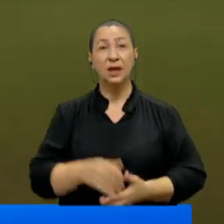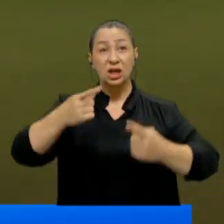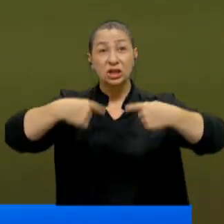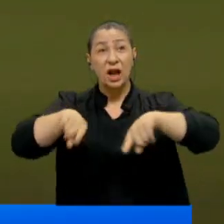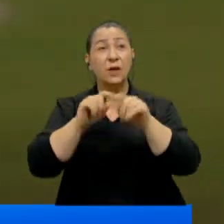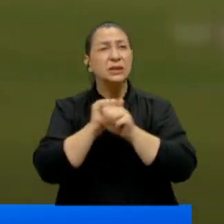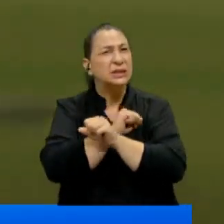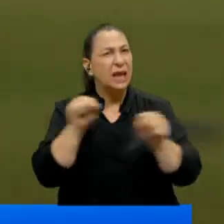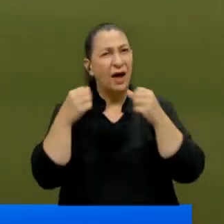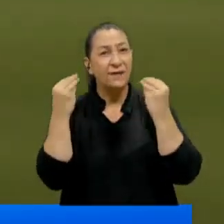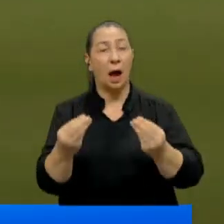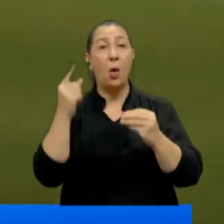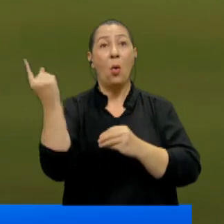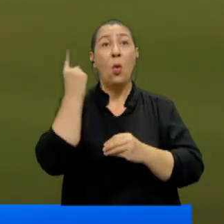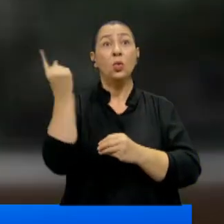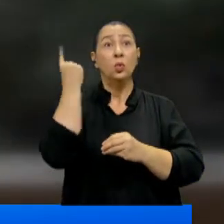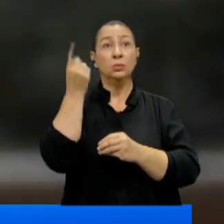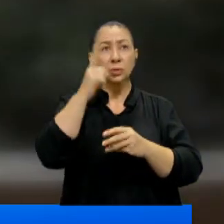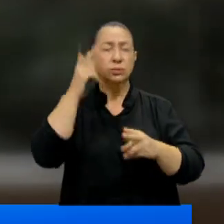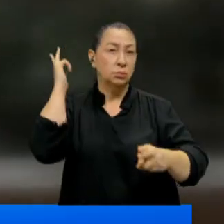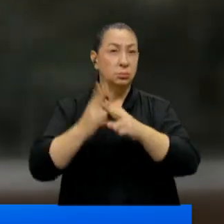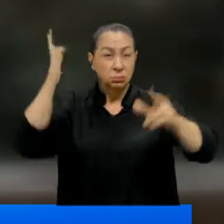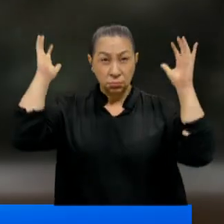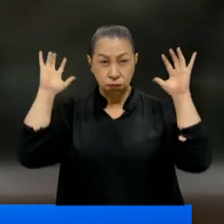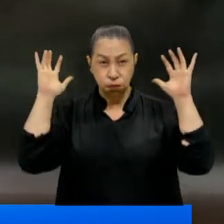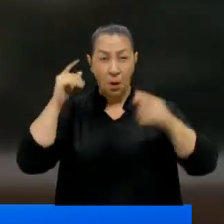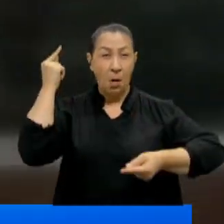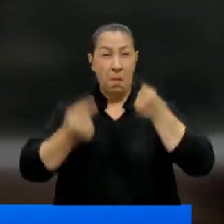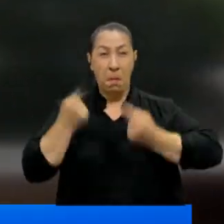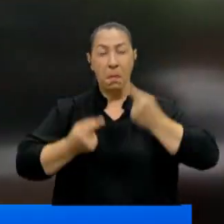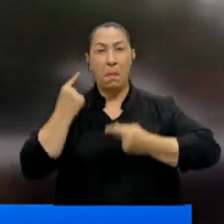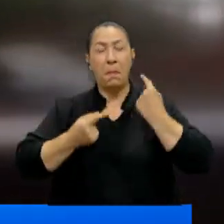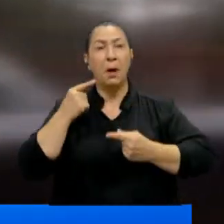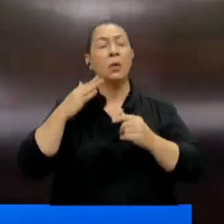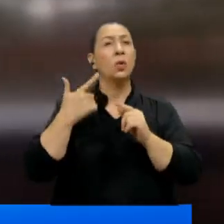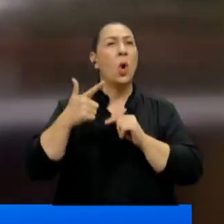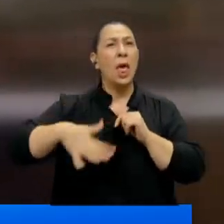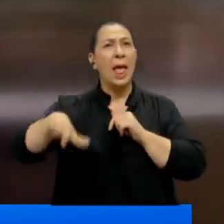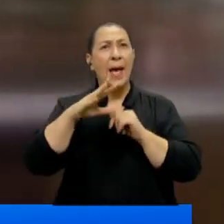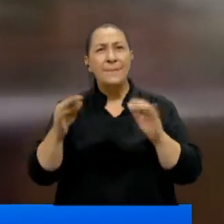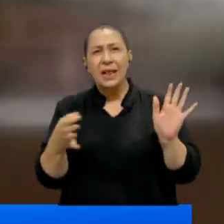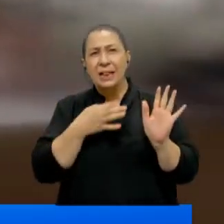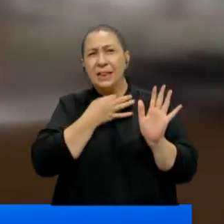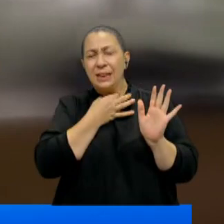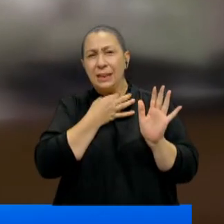Çevreye büyük hasar veren hortumun ardından aniden bastıran yağmur ve dolu yağışı köy sakinlerine zor anlar yaşattı.